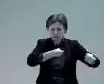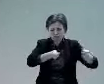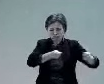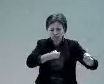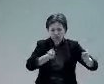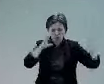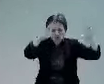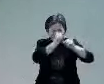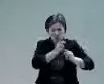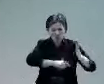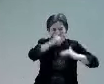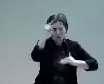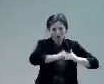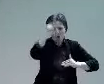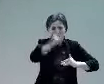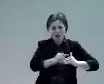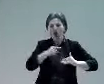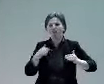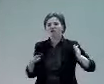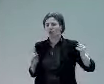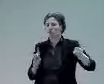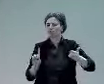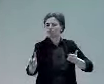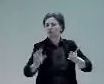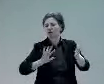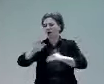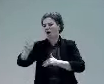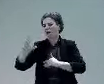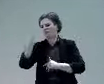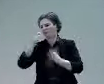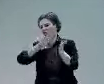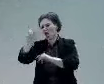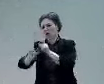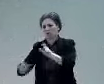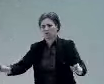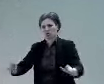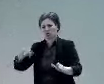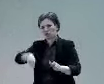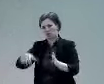fonda che non fare passare quegli altri in questa regione.